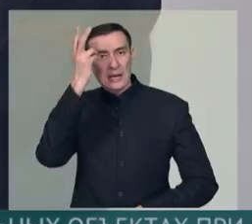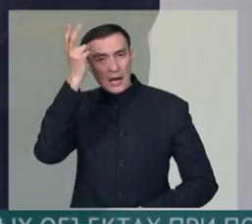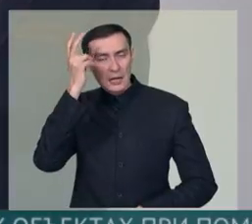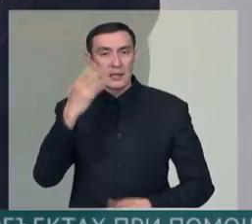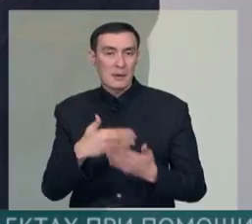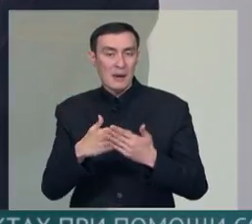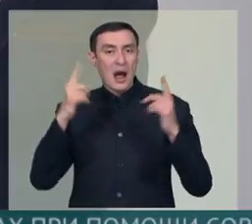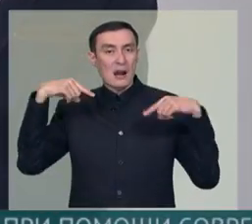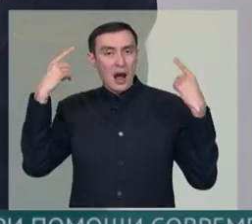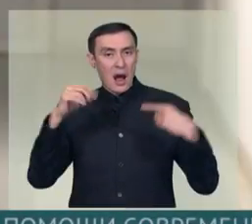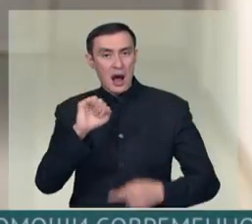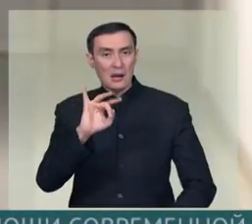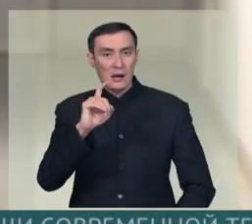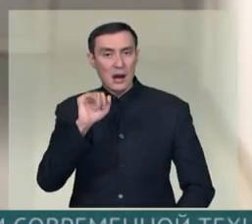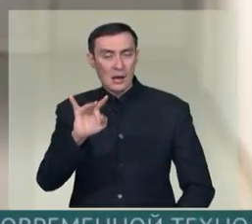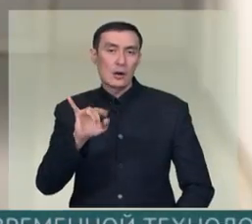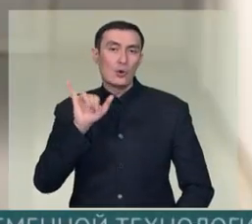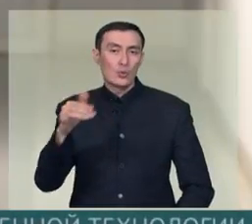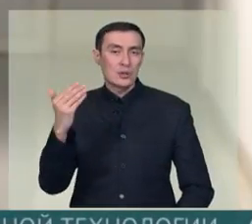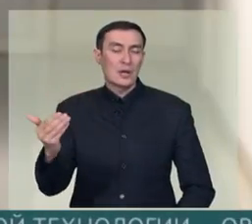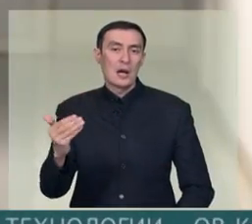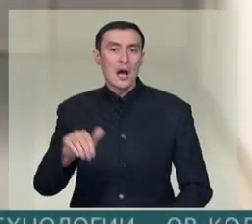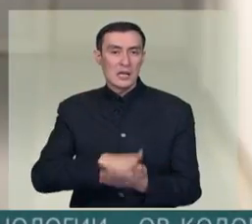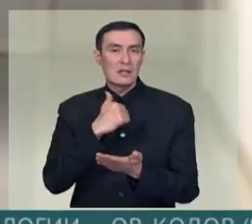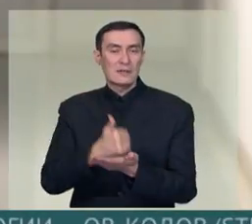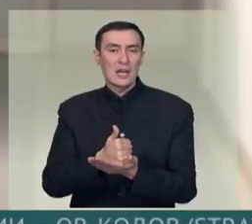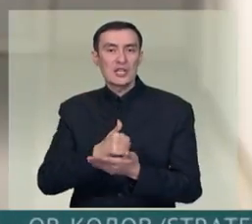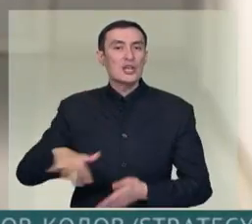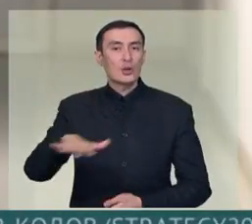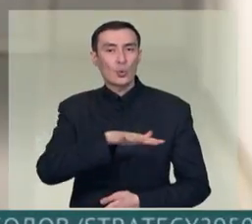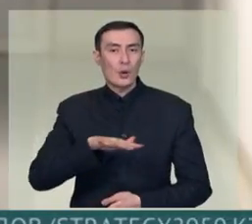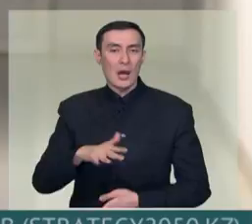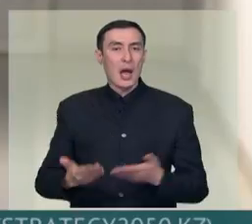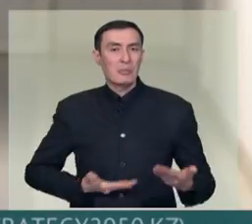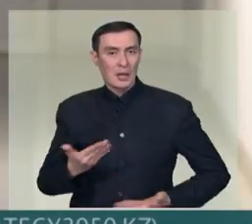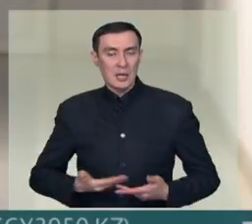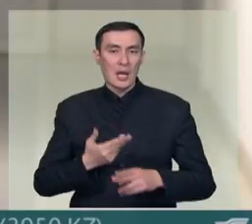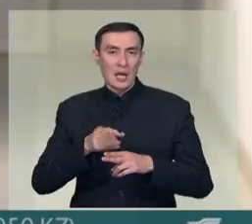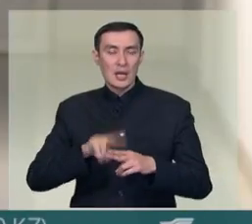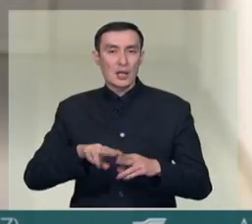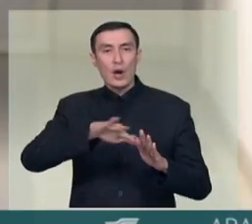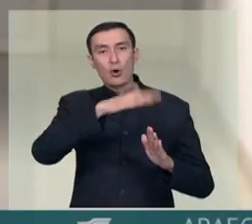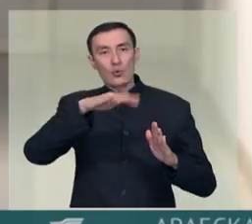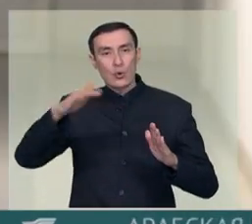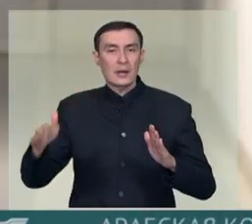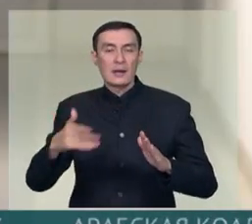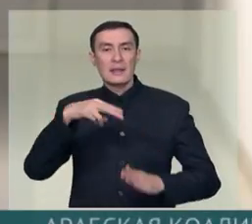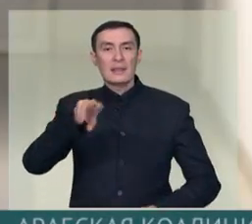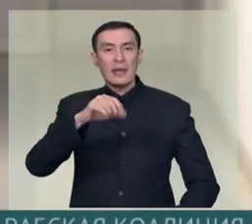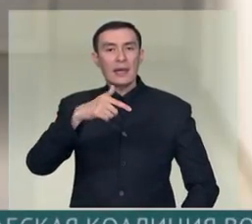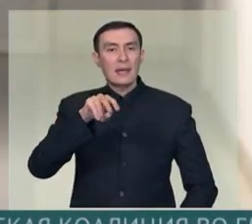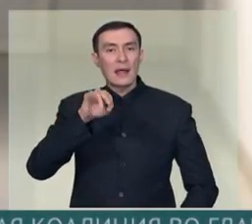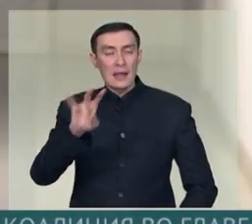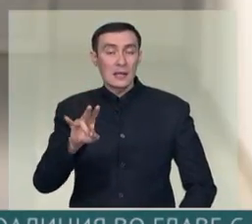вот архары, например, у них основная зона обитания – это как раз горы Муржик и Дегелен,